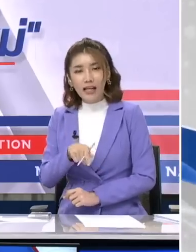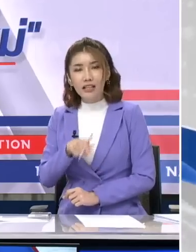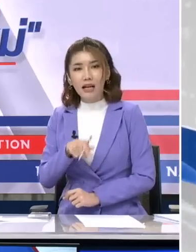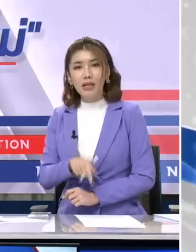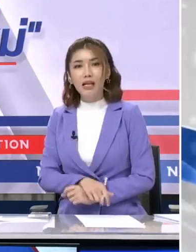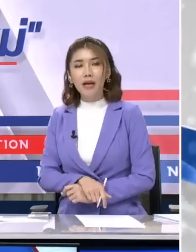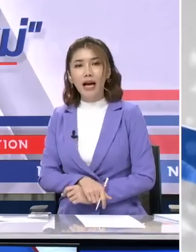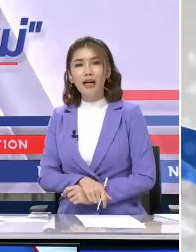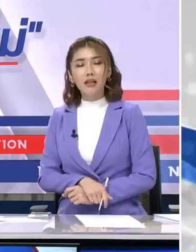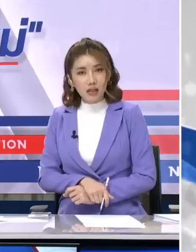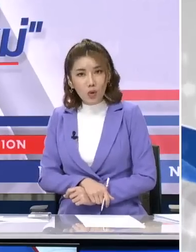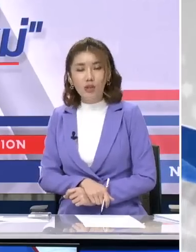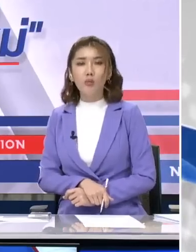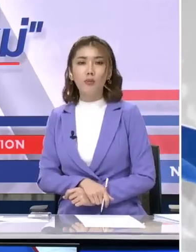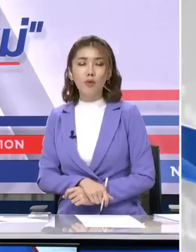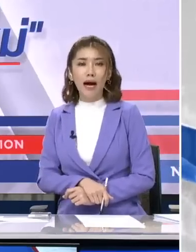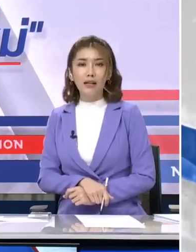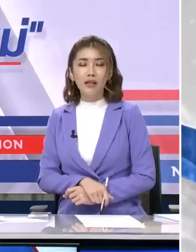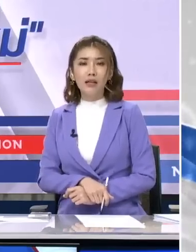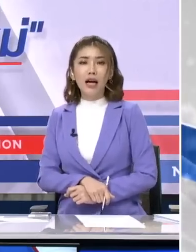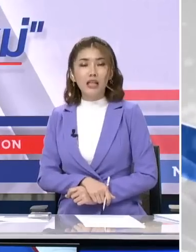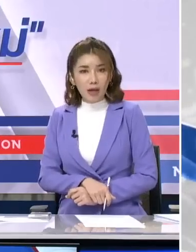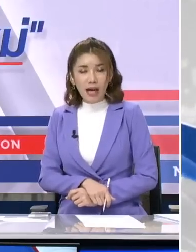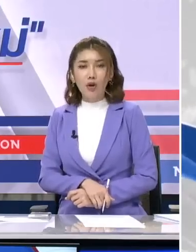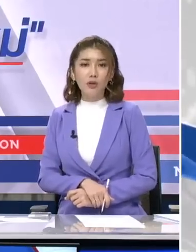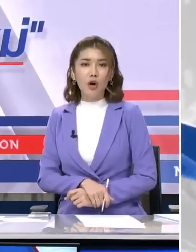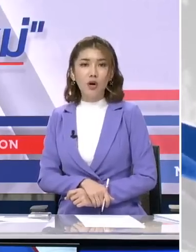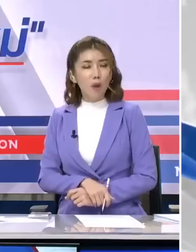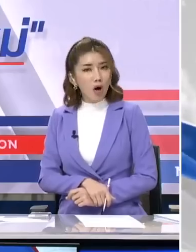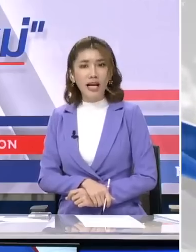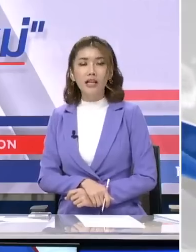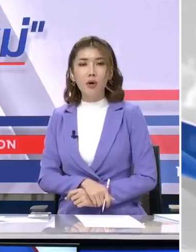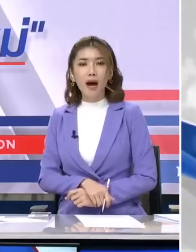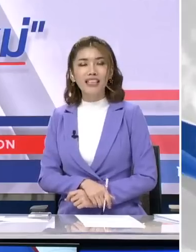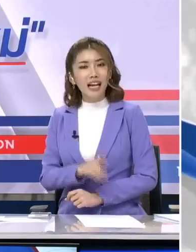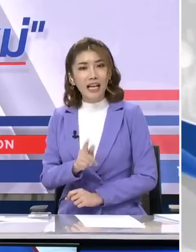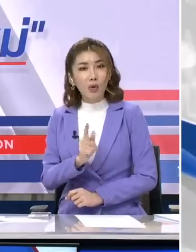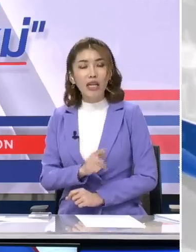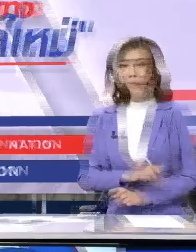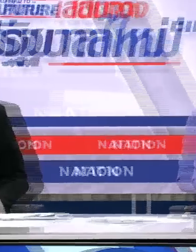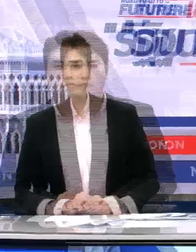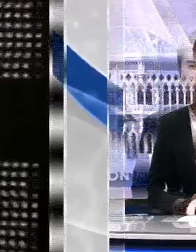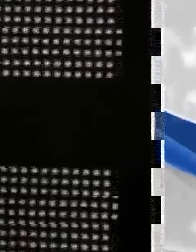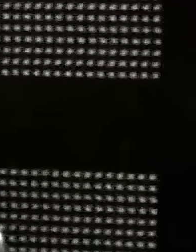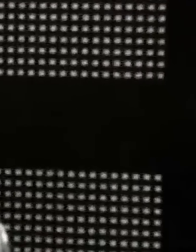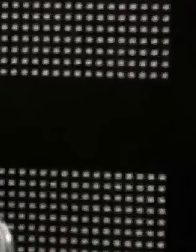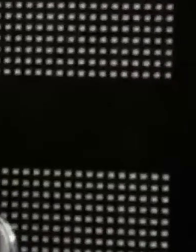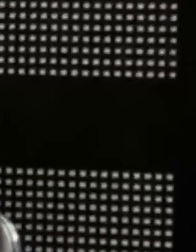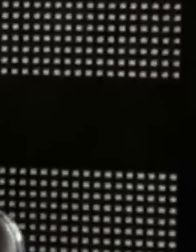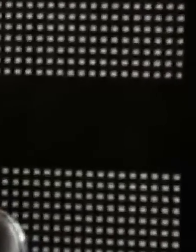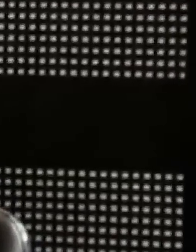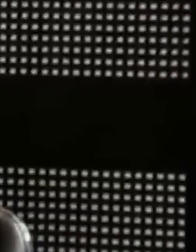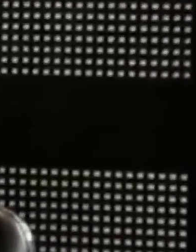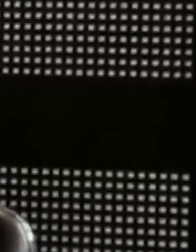านนี้ก็ยังยืนยันเหมือนเดิมนะคะก็คือคุณจตุพรพรหมพันธ์อดีตประธานนปช.บอกชัดเลยบอกว่ายังไงเก้าอี้ประธานสภาเนี่ยนะ